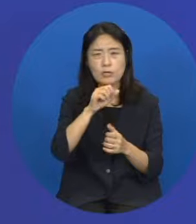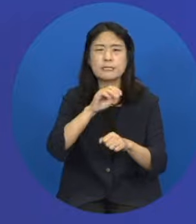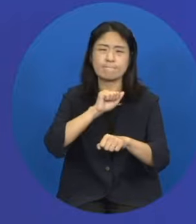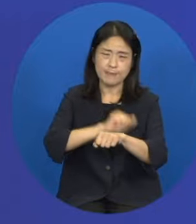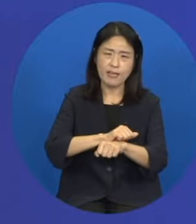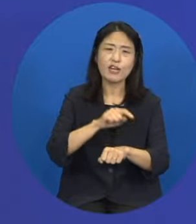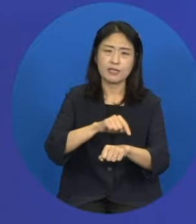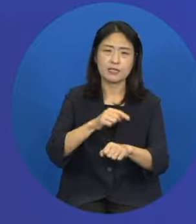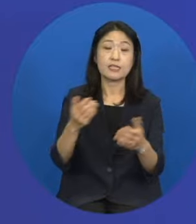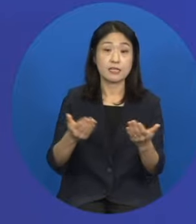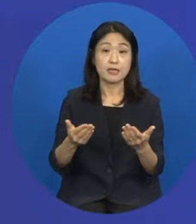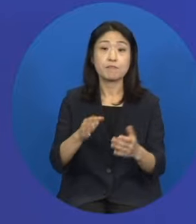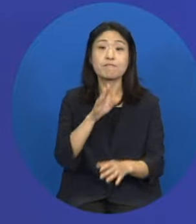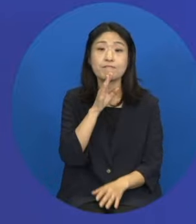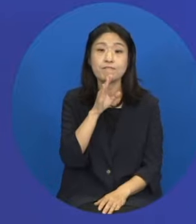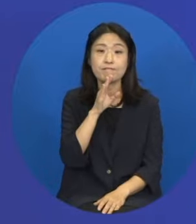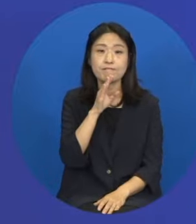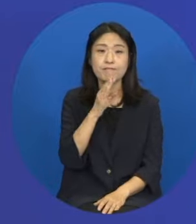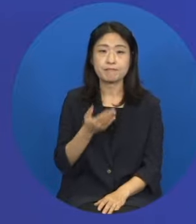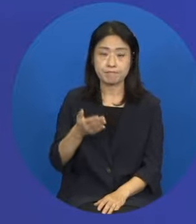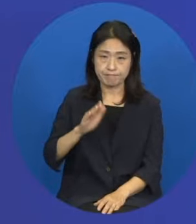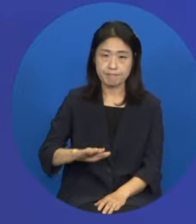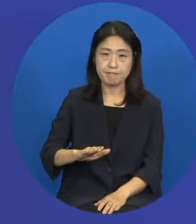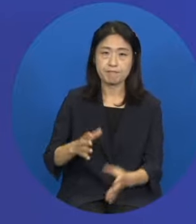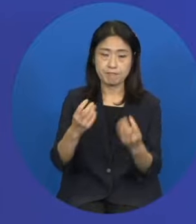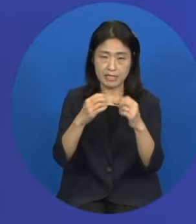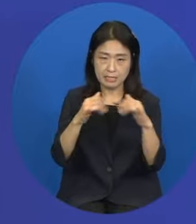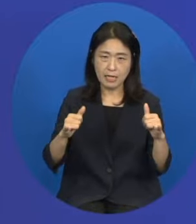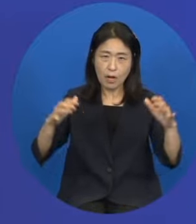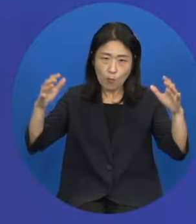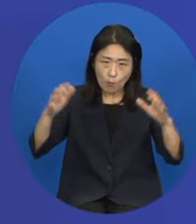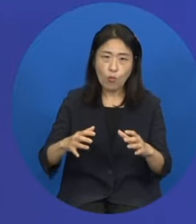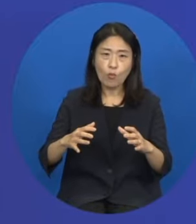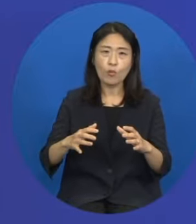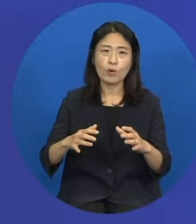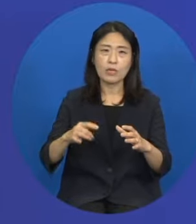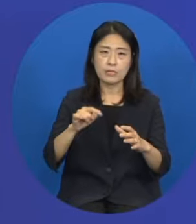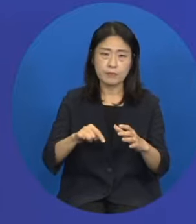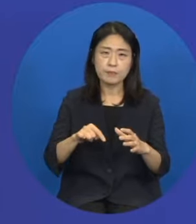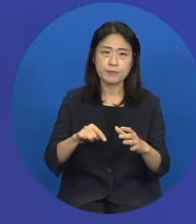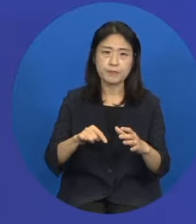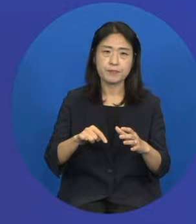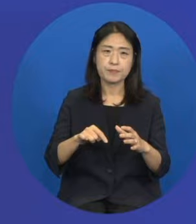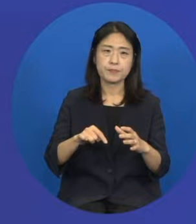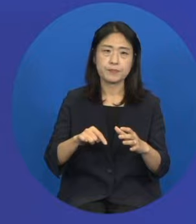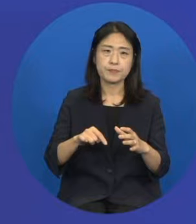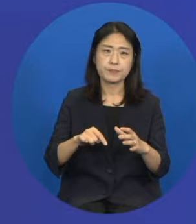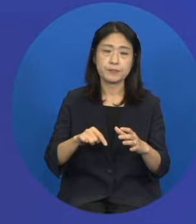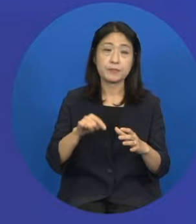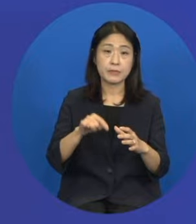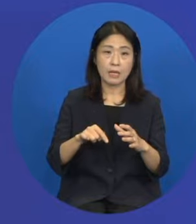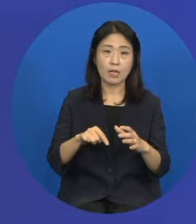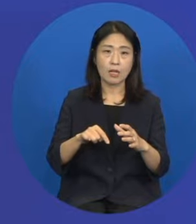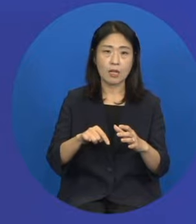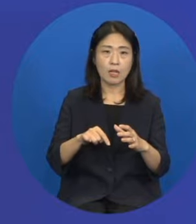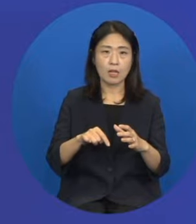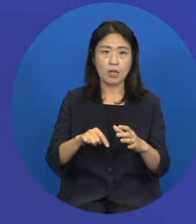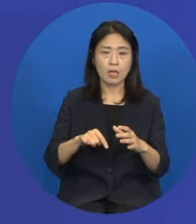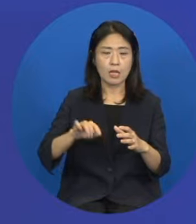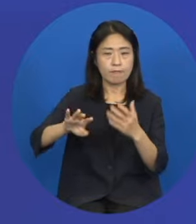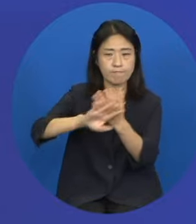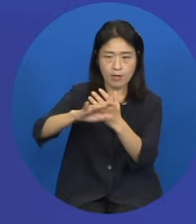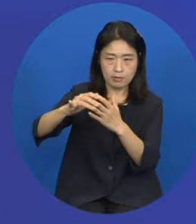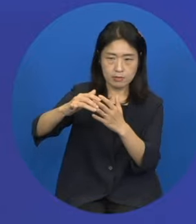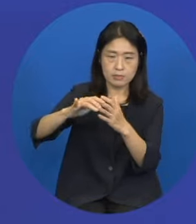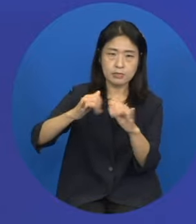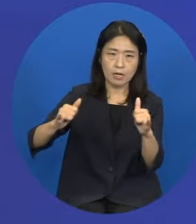합니다. 그러나 많은 사람들이 모임으로써 아, 우리 수가 이렇게 많다, 너희가 우리를 어떻게 할 수